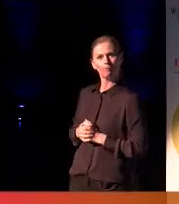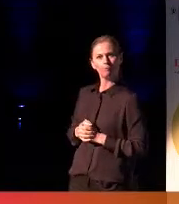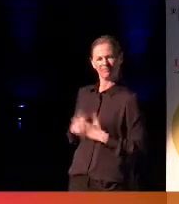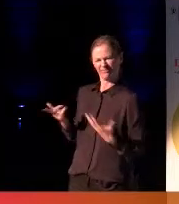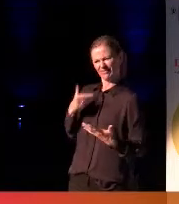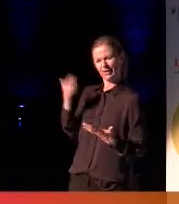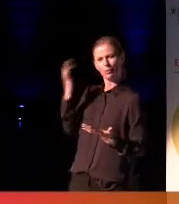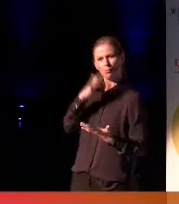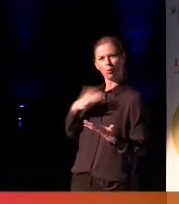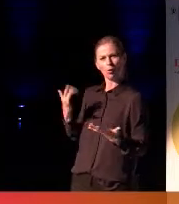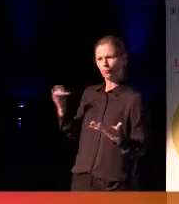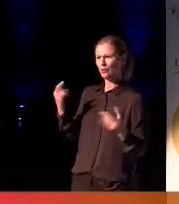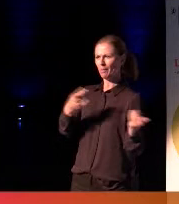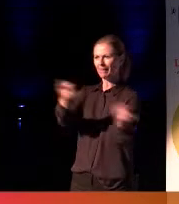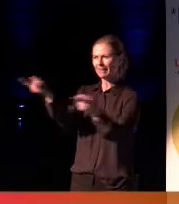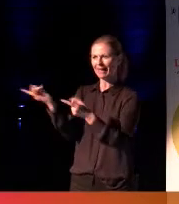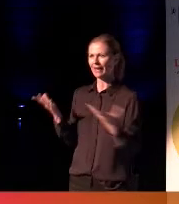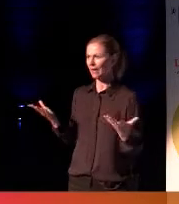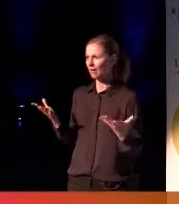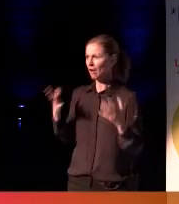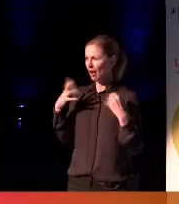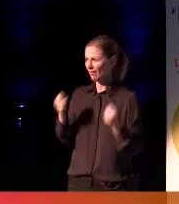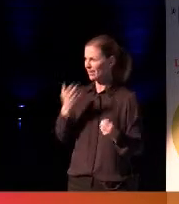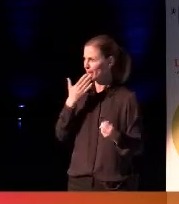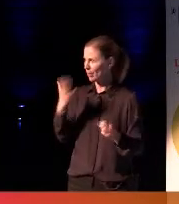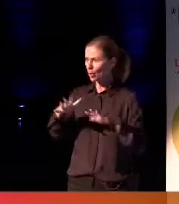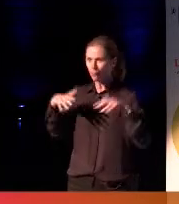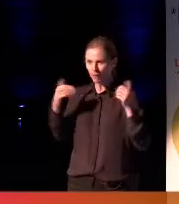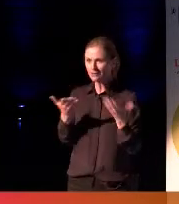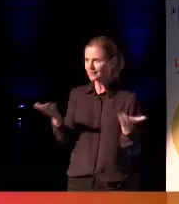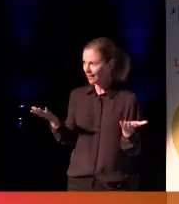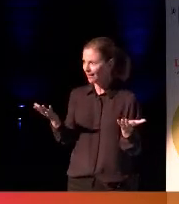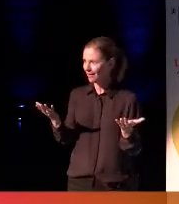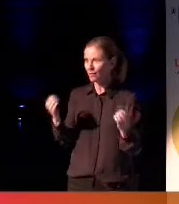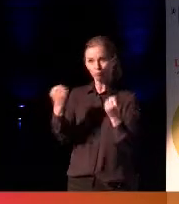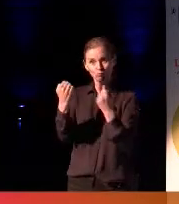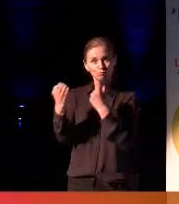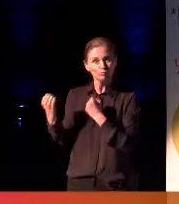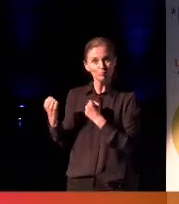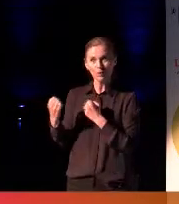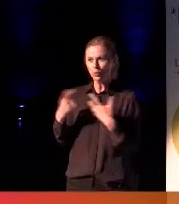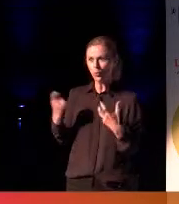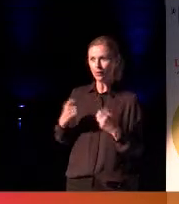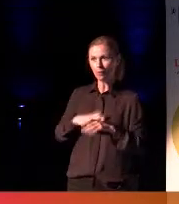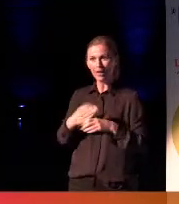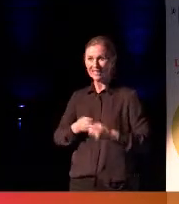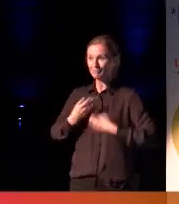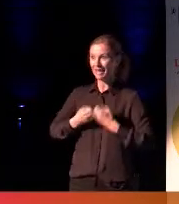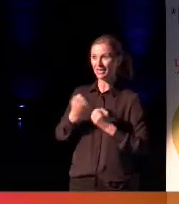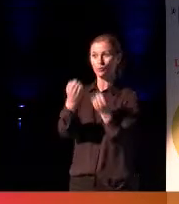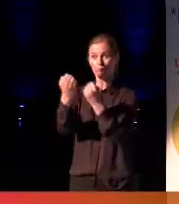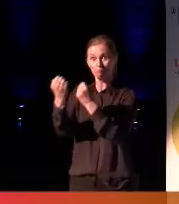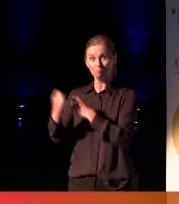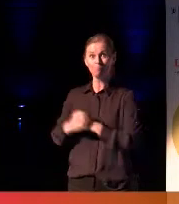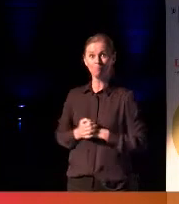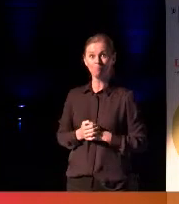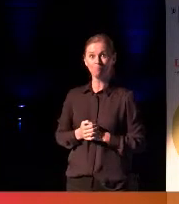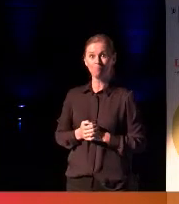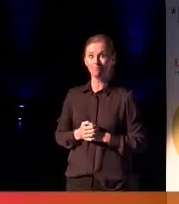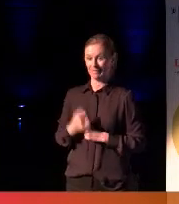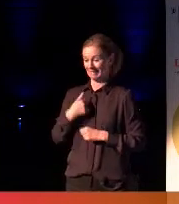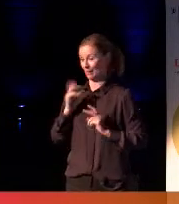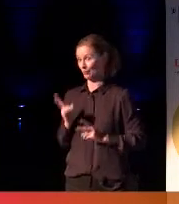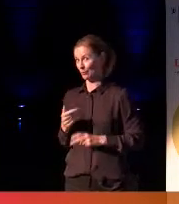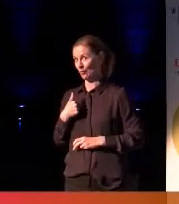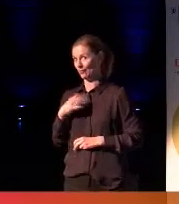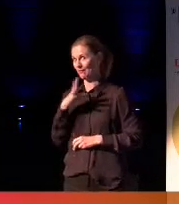lurer egentlig litt på hvordan det med dere. Har det vært en bra konferanse, eller? Det noen som har blitt inspirert? Det jeg også.